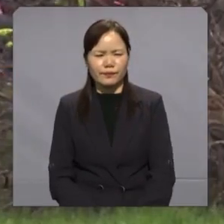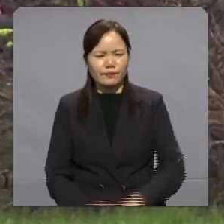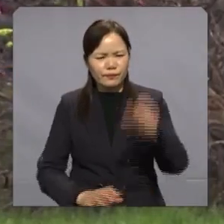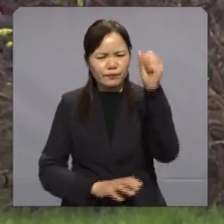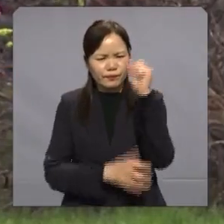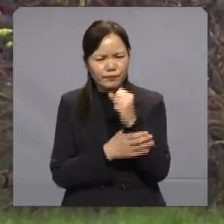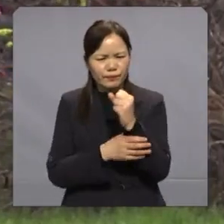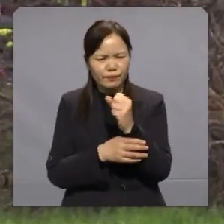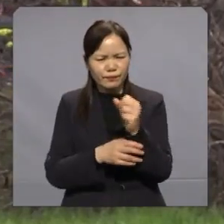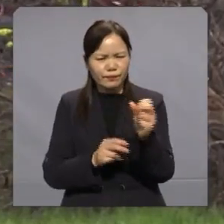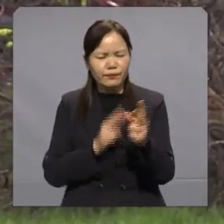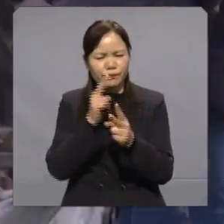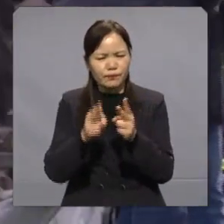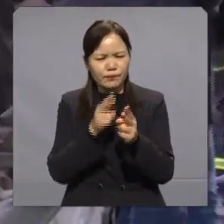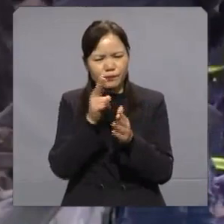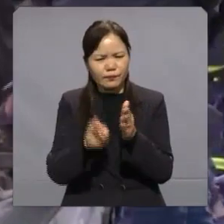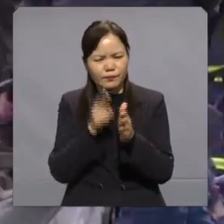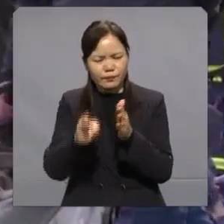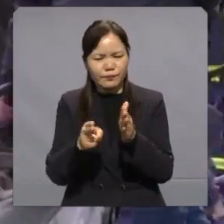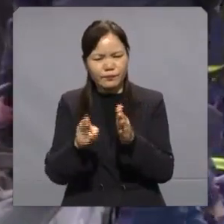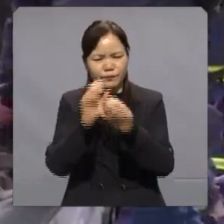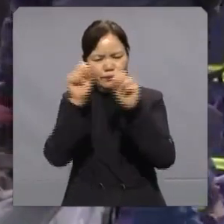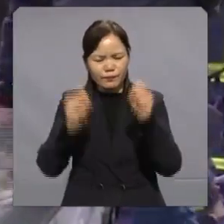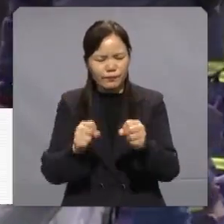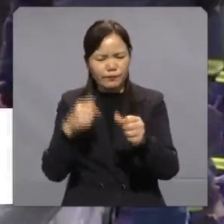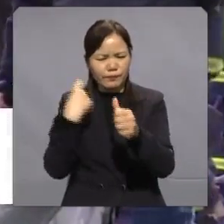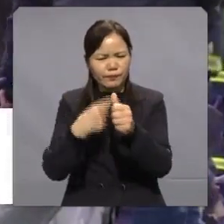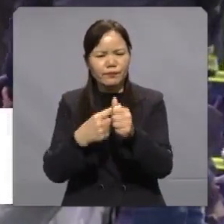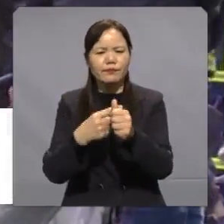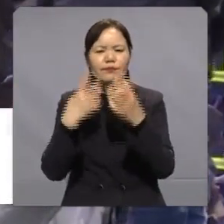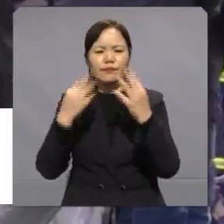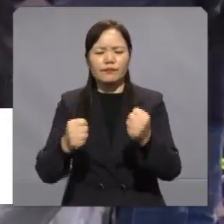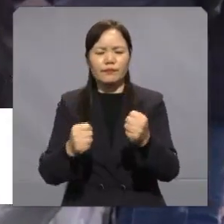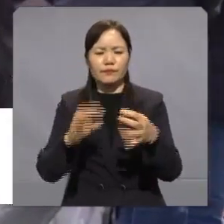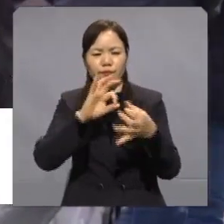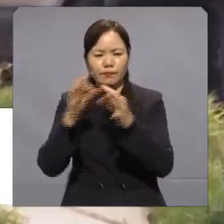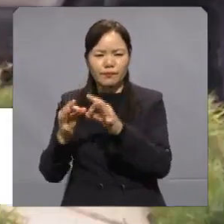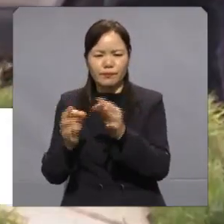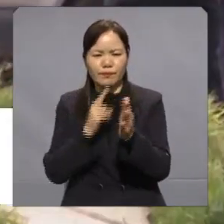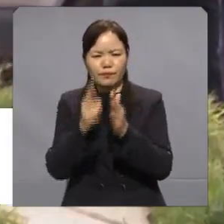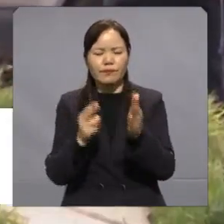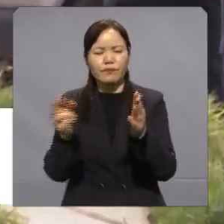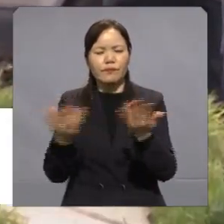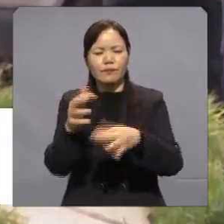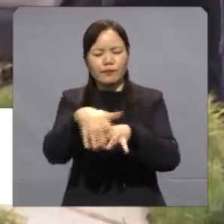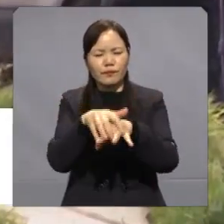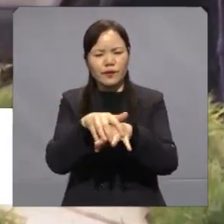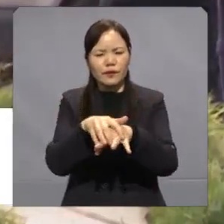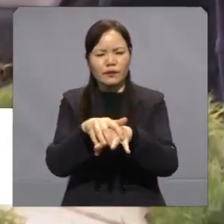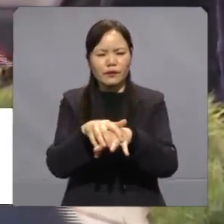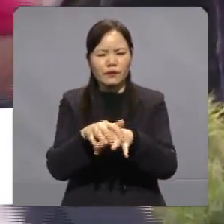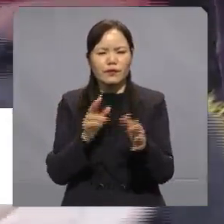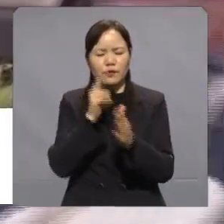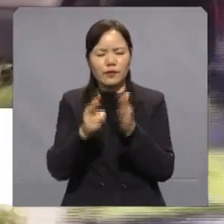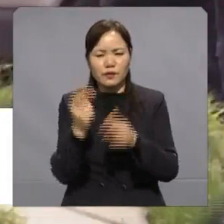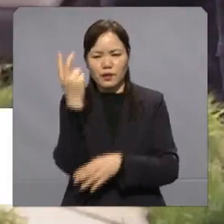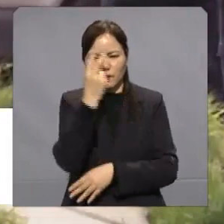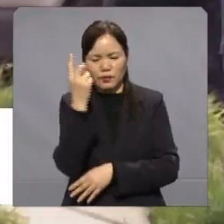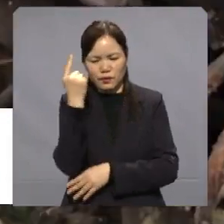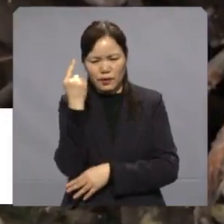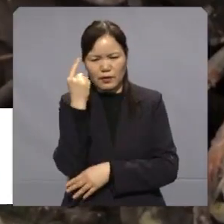노후화한 철도 시스템을 지적하는 목소리도 큽니다. 그리스 철도 노조는 열차 관제 시스템이